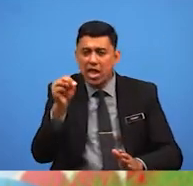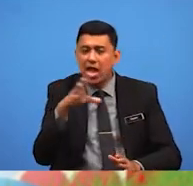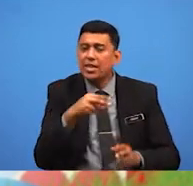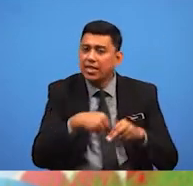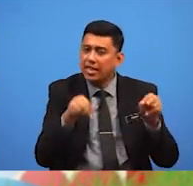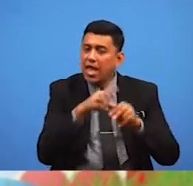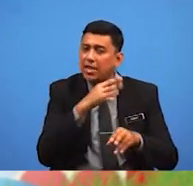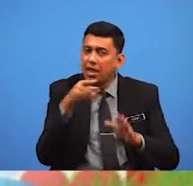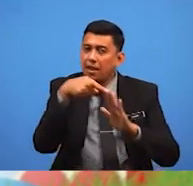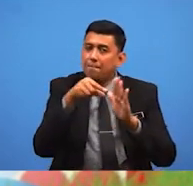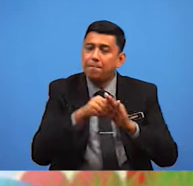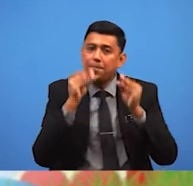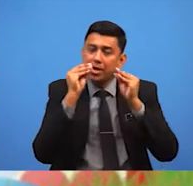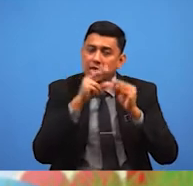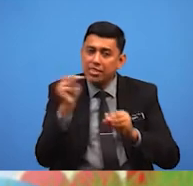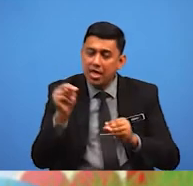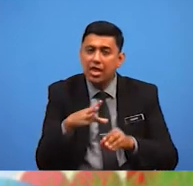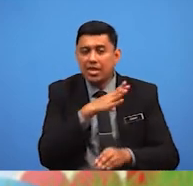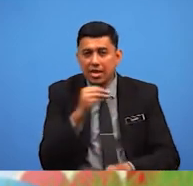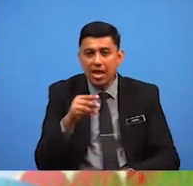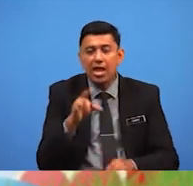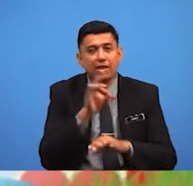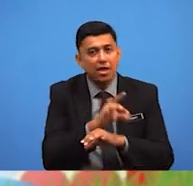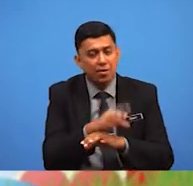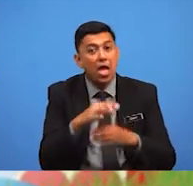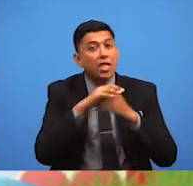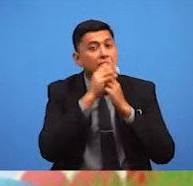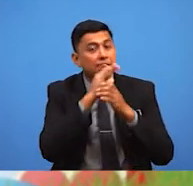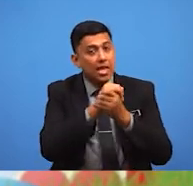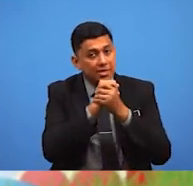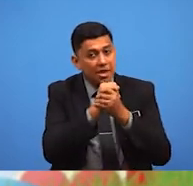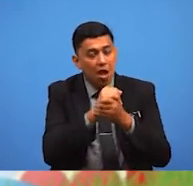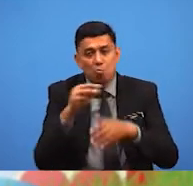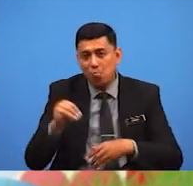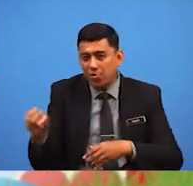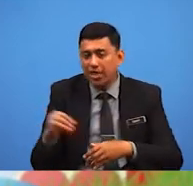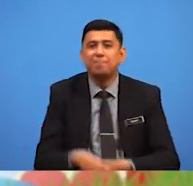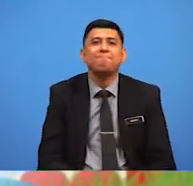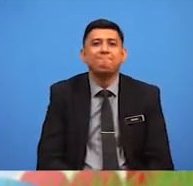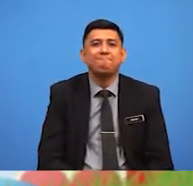pengajaran pantun dua kerat nasihat. Tahniah murid-murid!